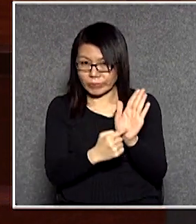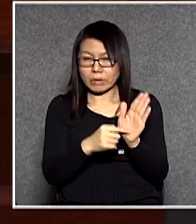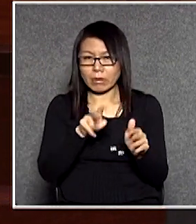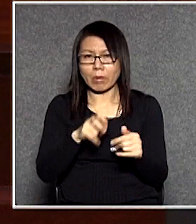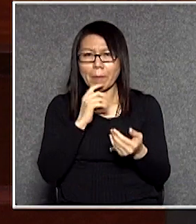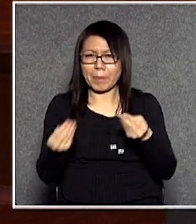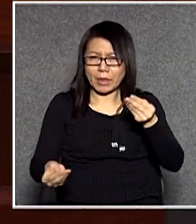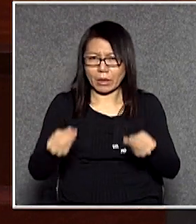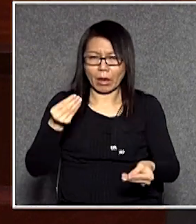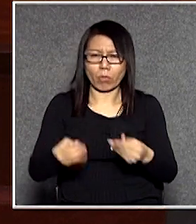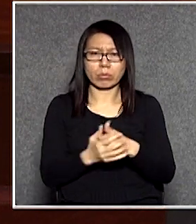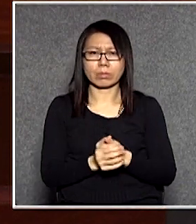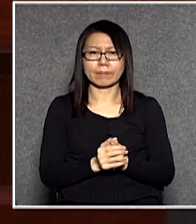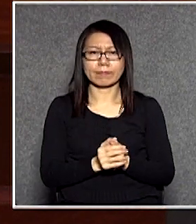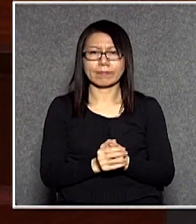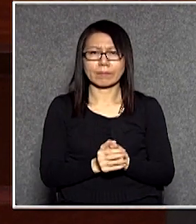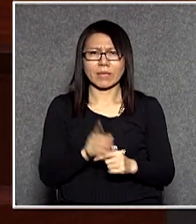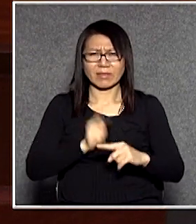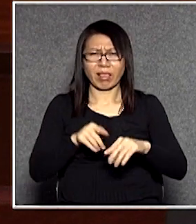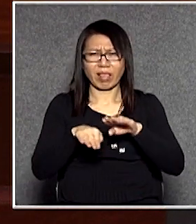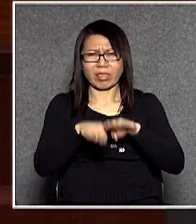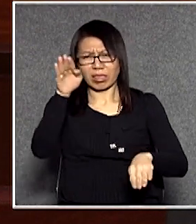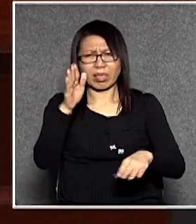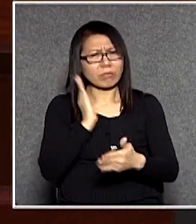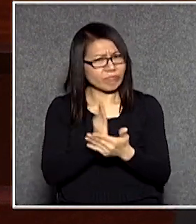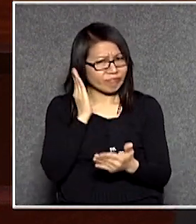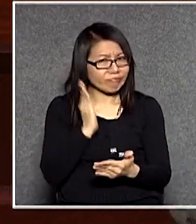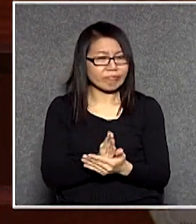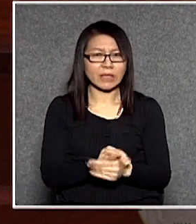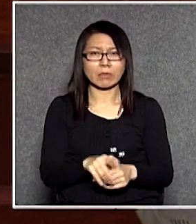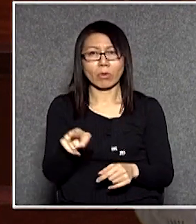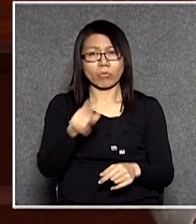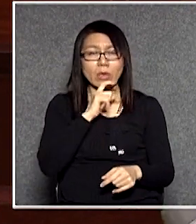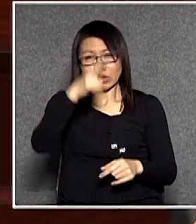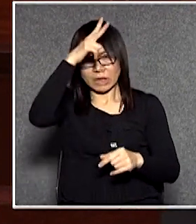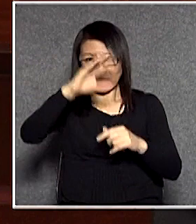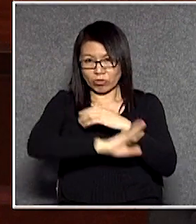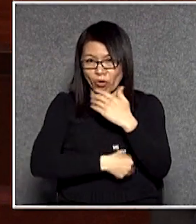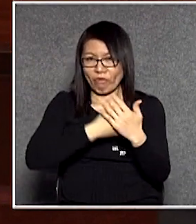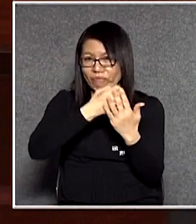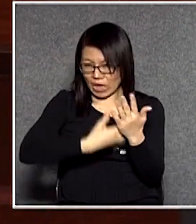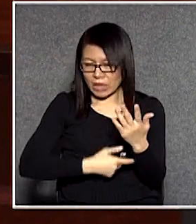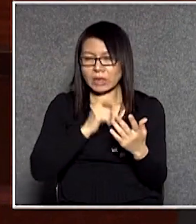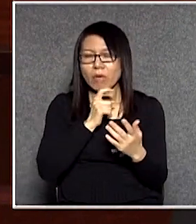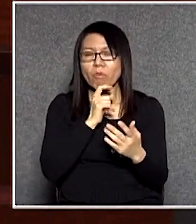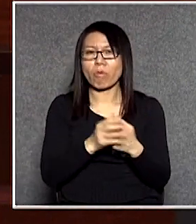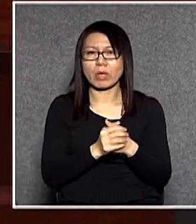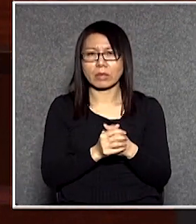比當然係爭好遠啦，係咪？人哋有政黨法，就一定係有嗰個所